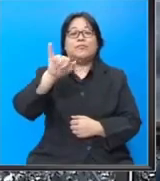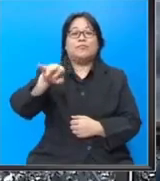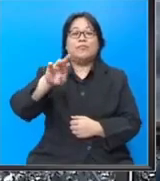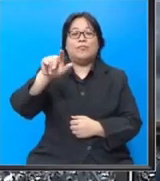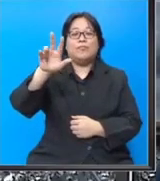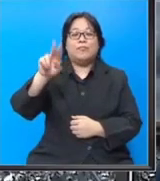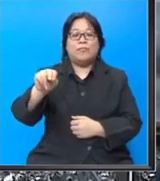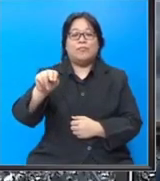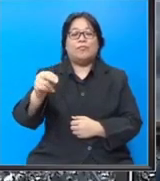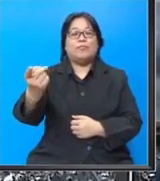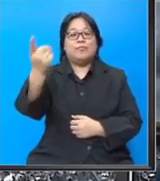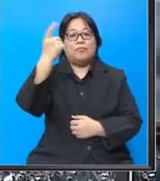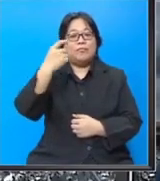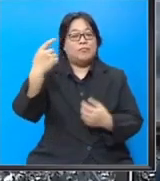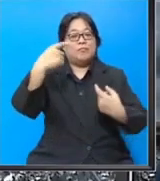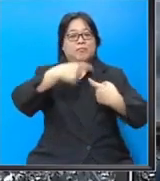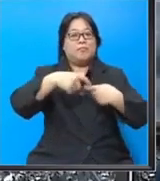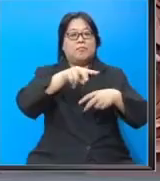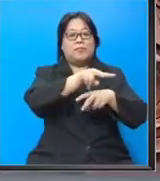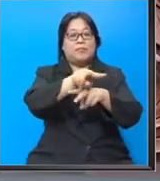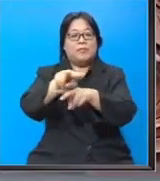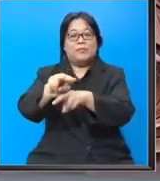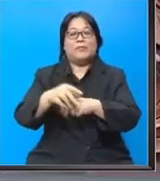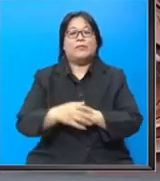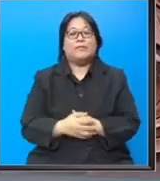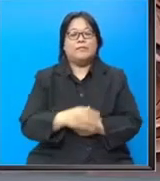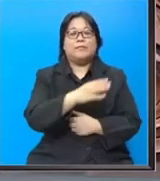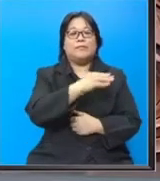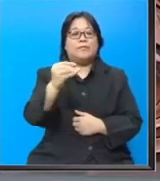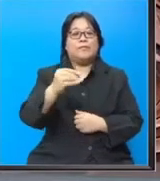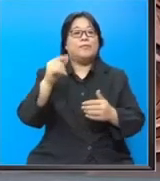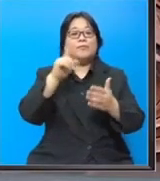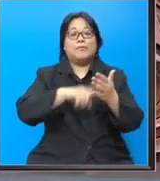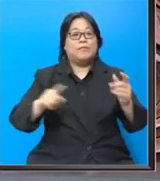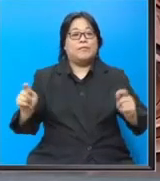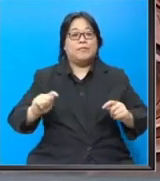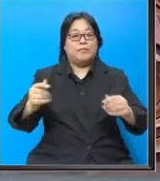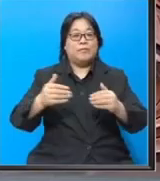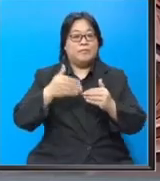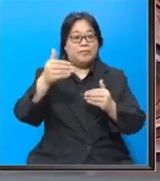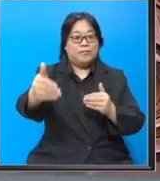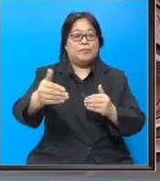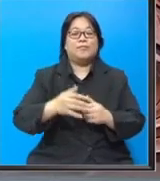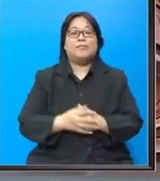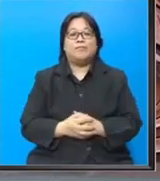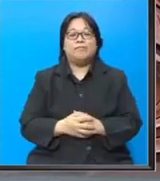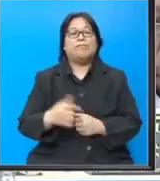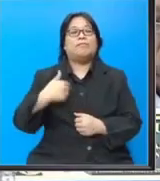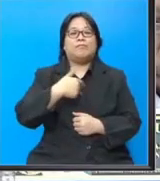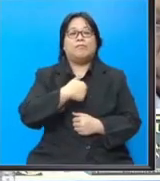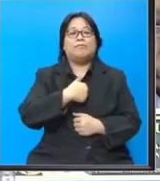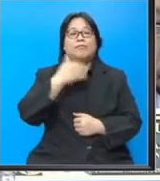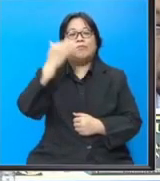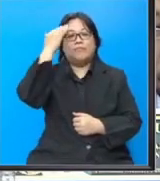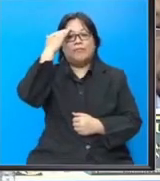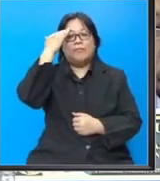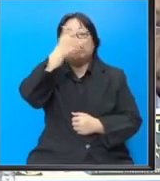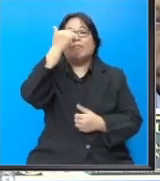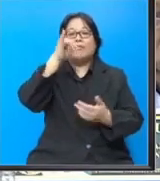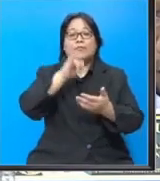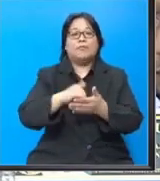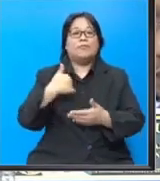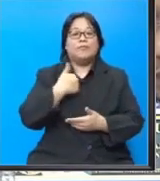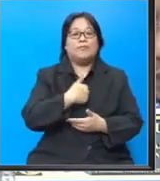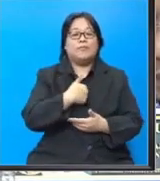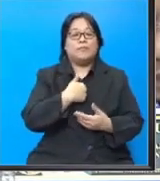jalan yang bangkitkan dengan pemantauan dan juga a susulan tindakan kita sudah sebab itu kita